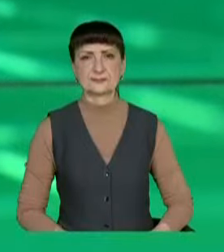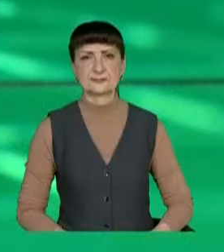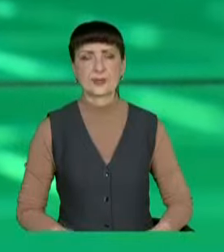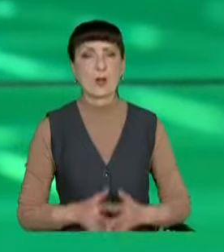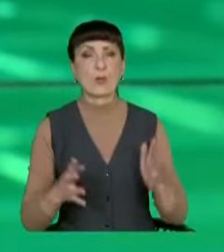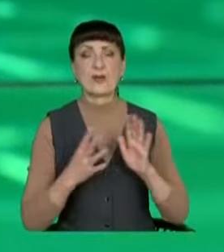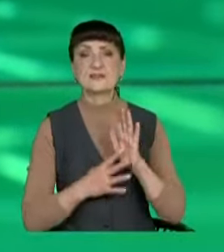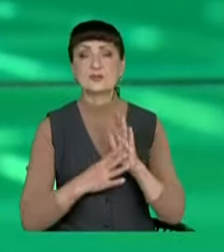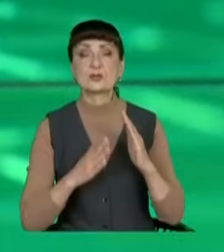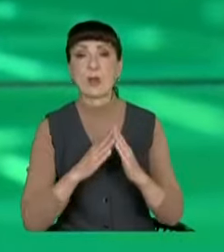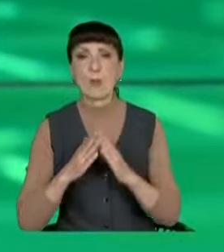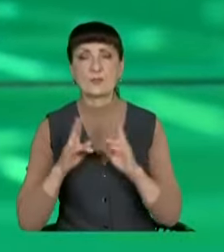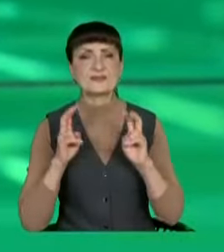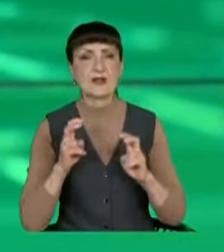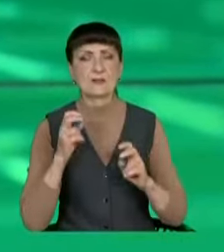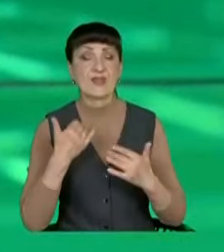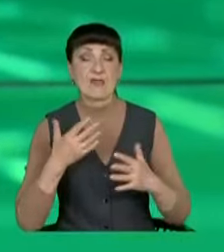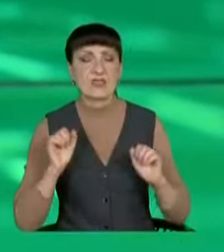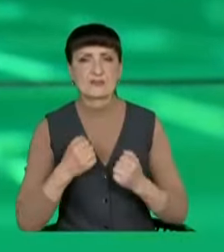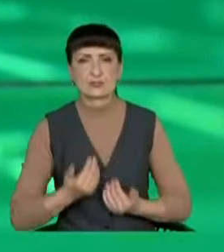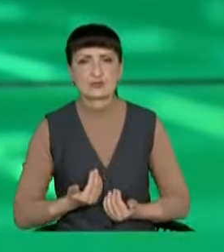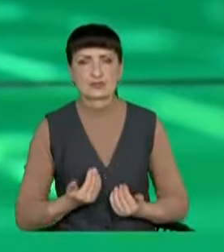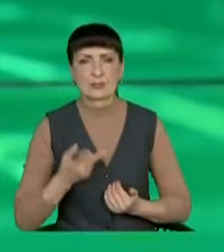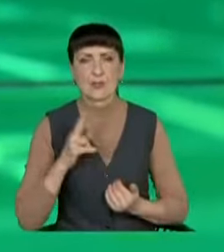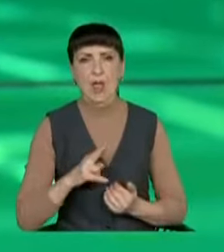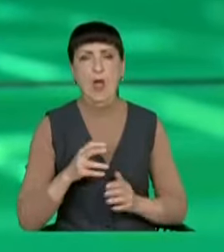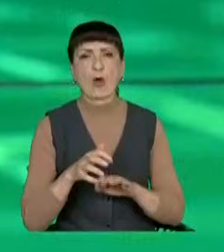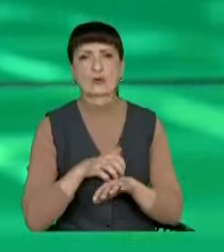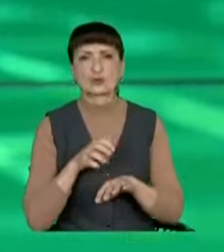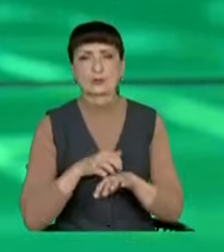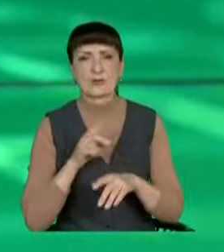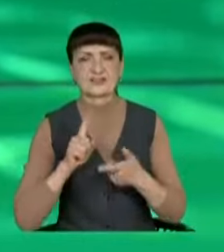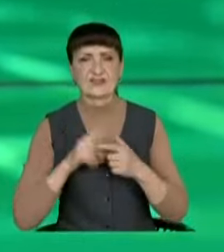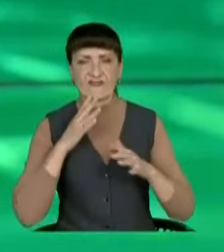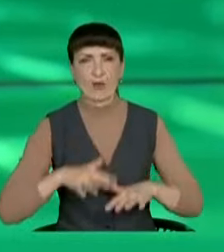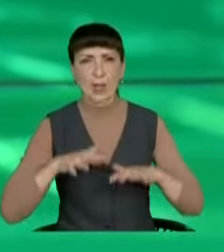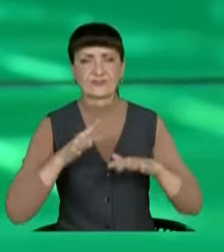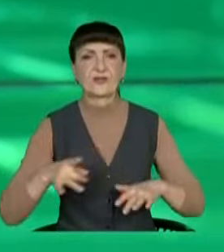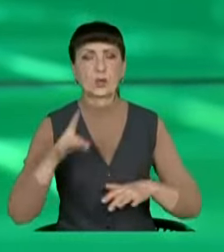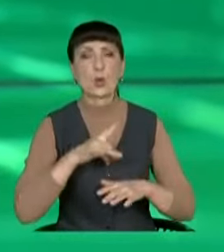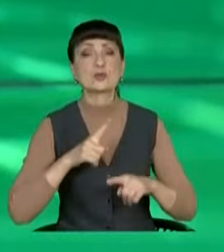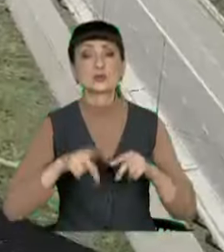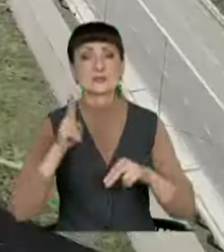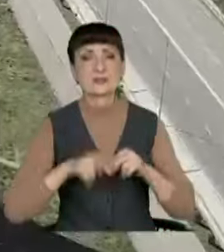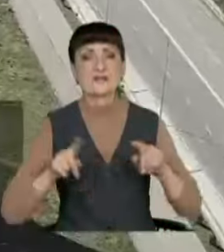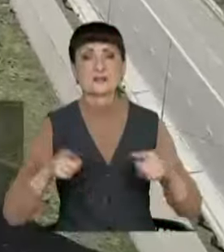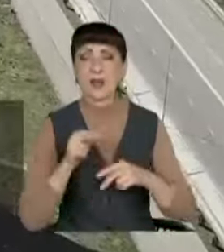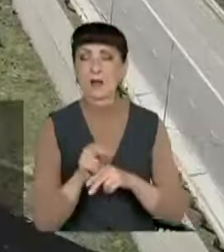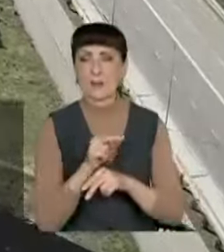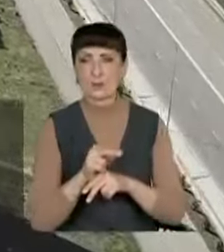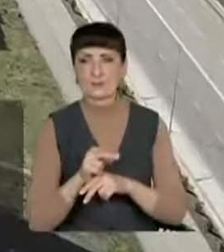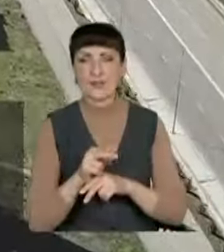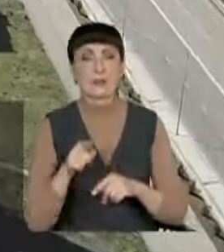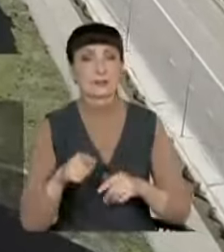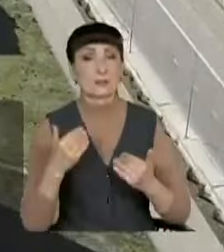Более 90 домов признали непригодными для проживания в Кокшетау из-за паводка. В регионе близки к завершению восстановительной работы. На